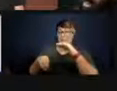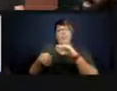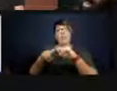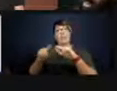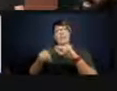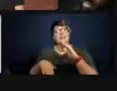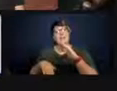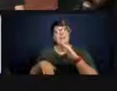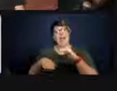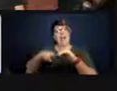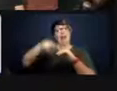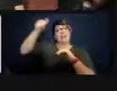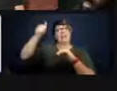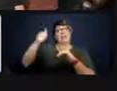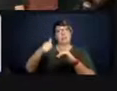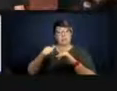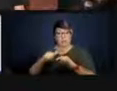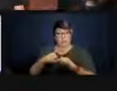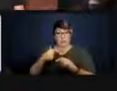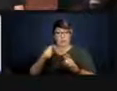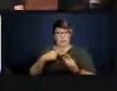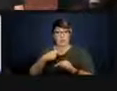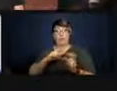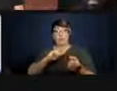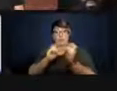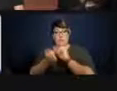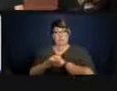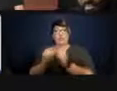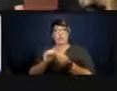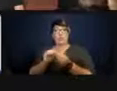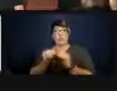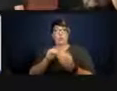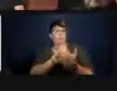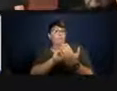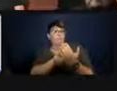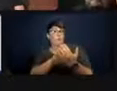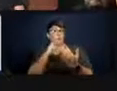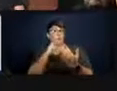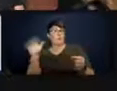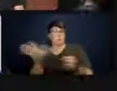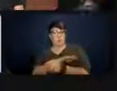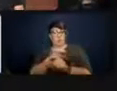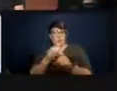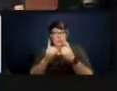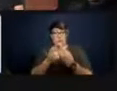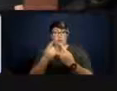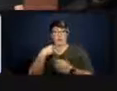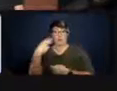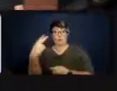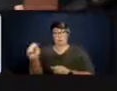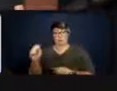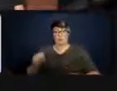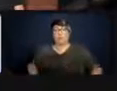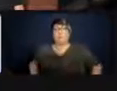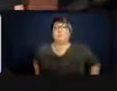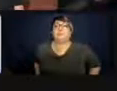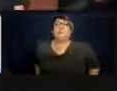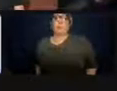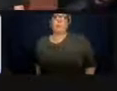70 هي أعلى نسبة للاستعداد وضعناها نحن في المقاعد في